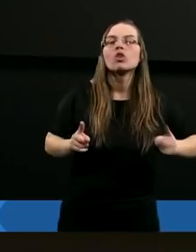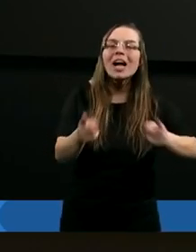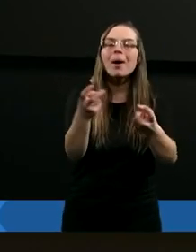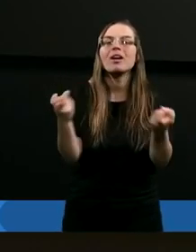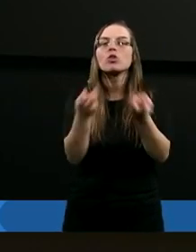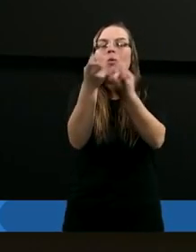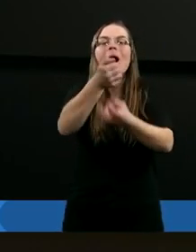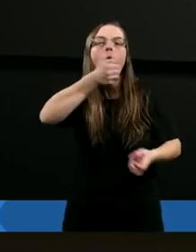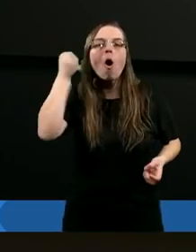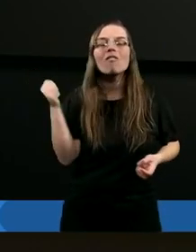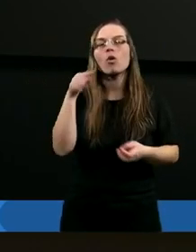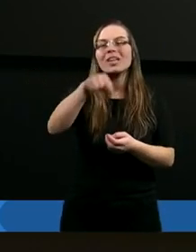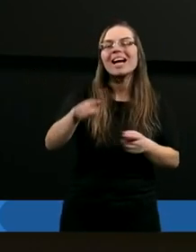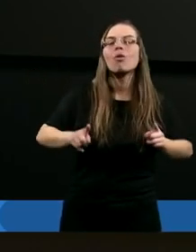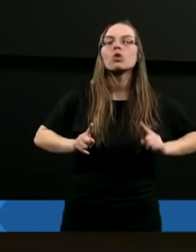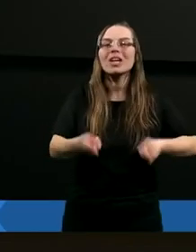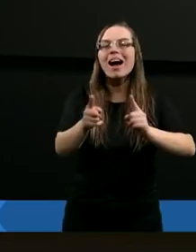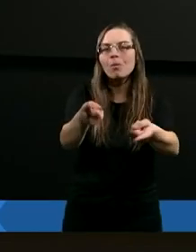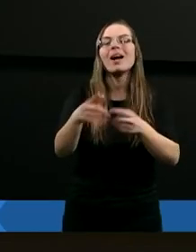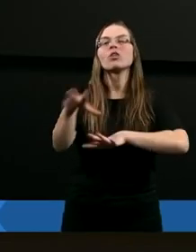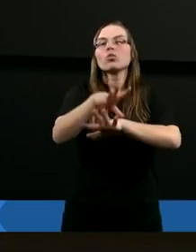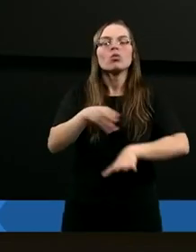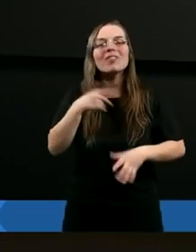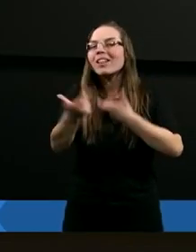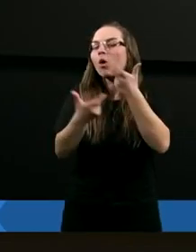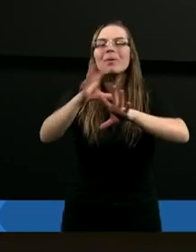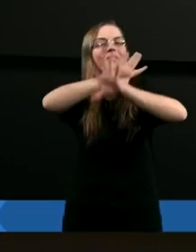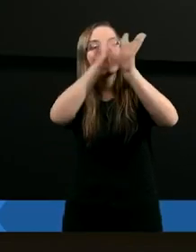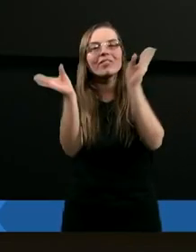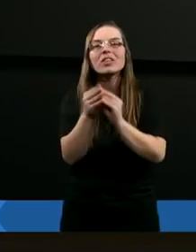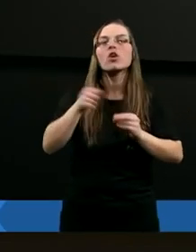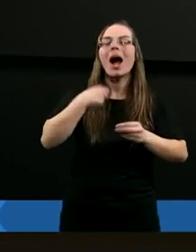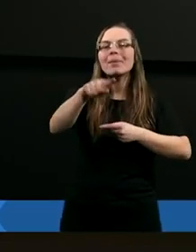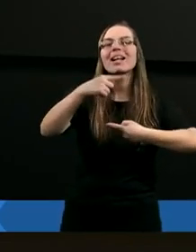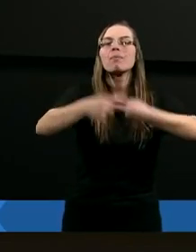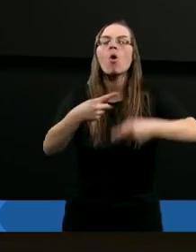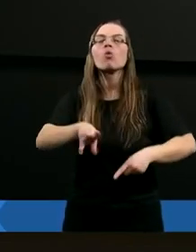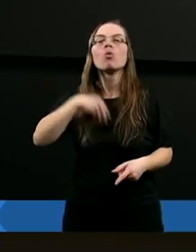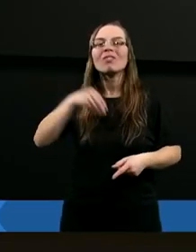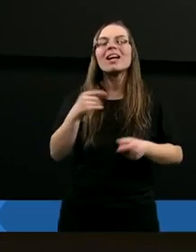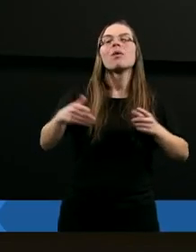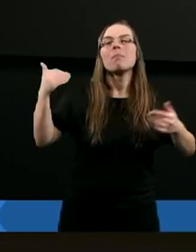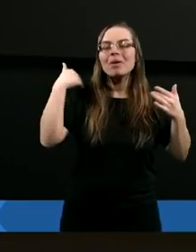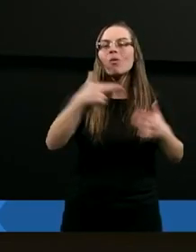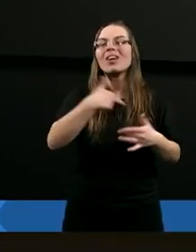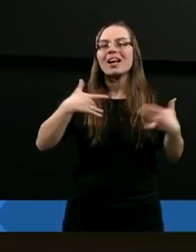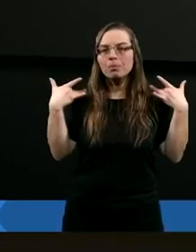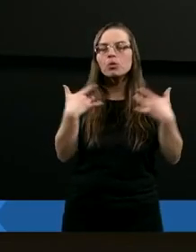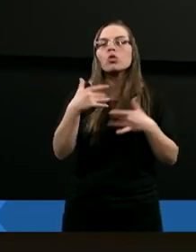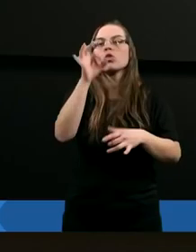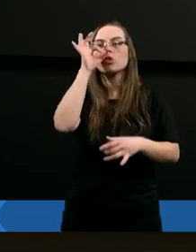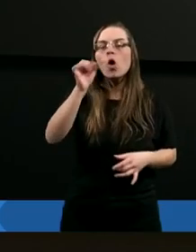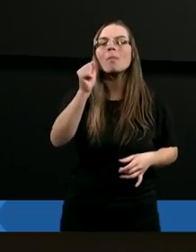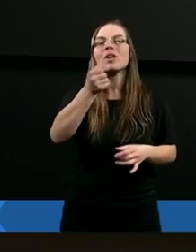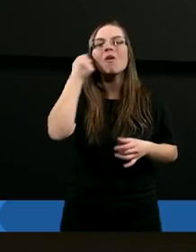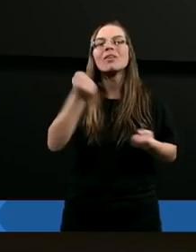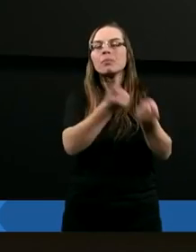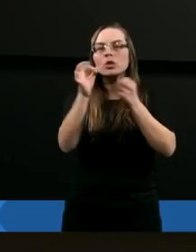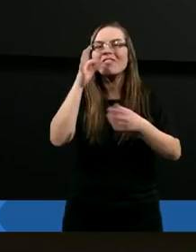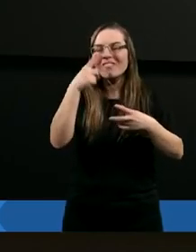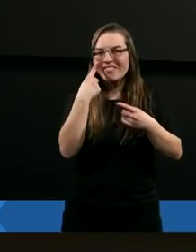szukajmy owoców tego działania. Duch Święty robi wszystko, aby ten proces uświęcenia w naszym życiu był obecny, aby te owoce